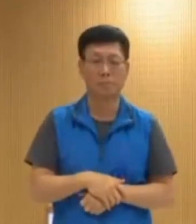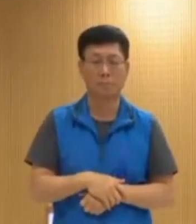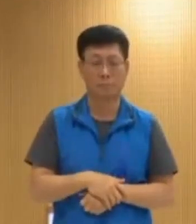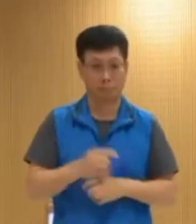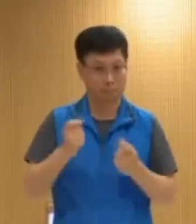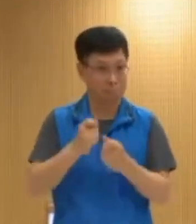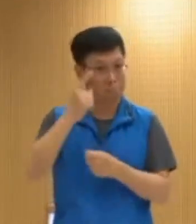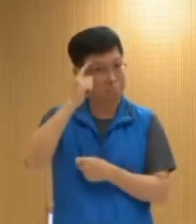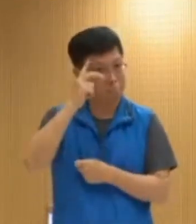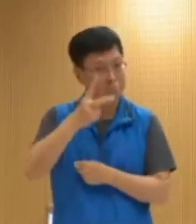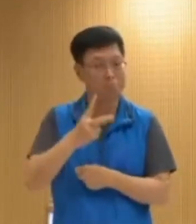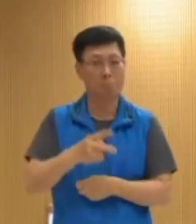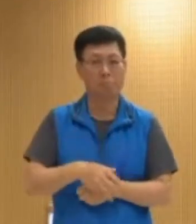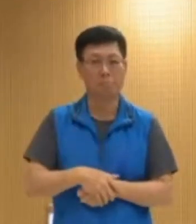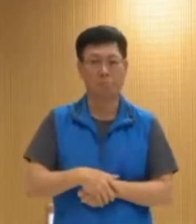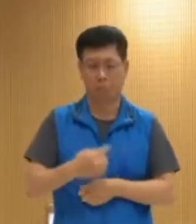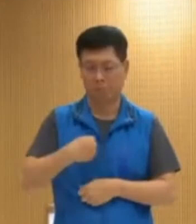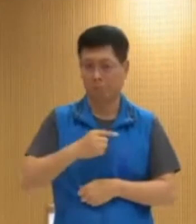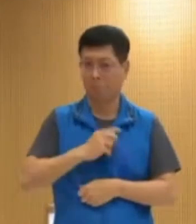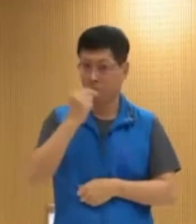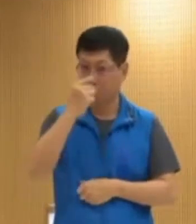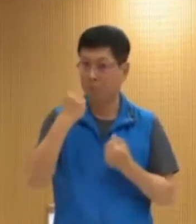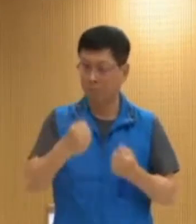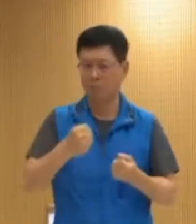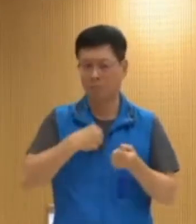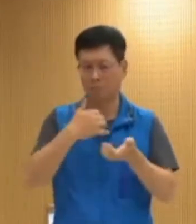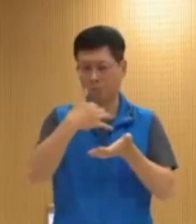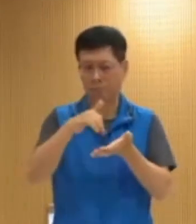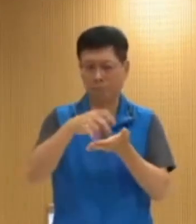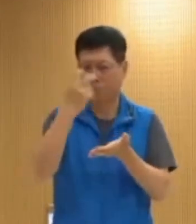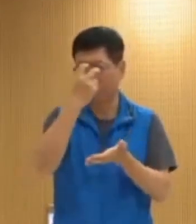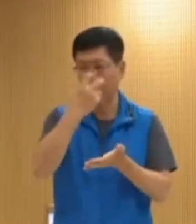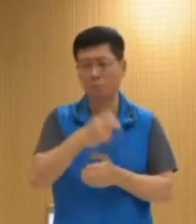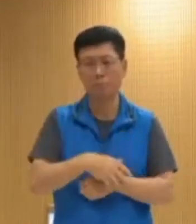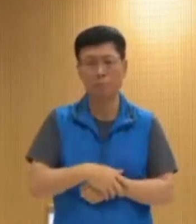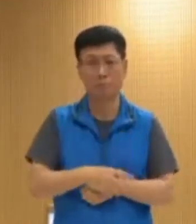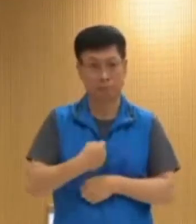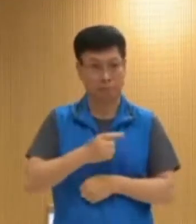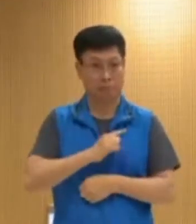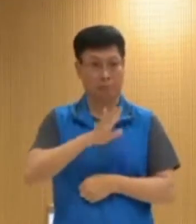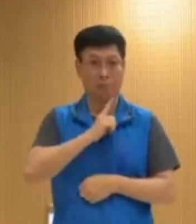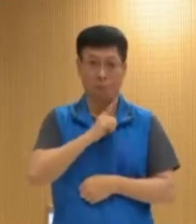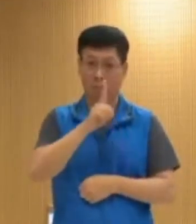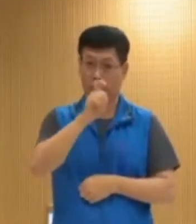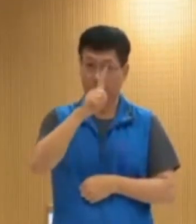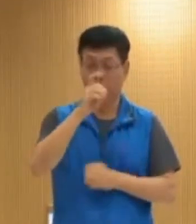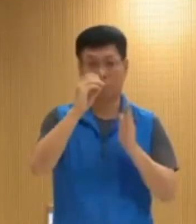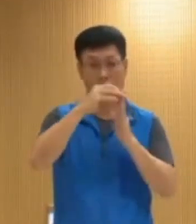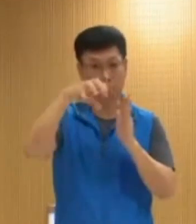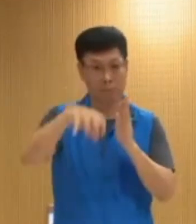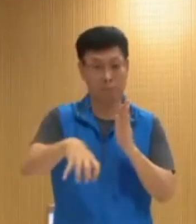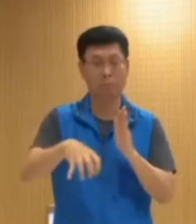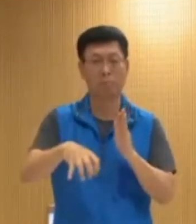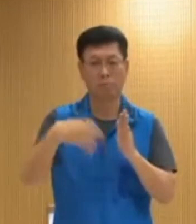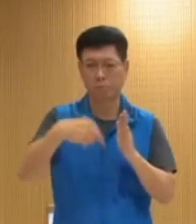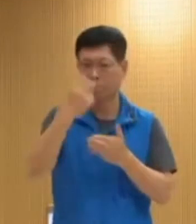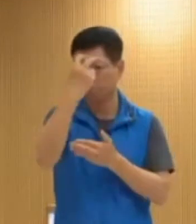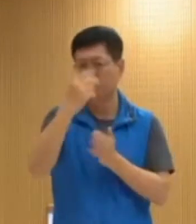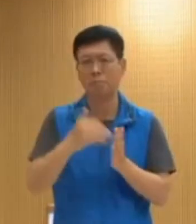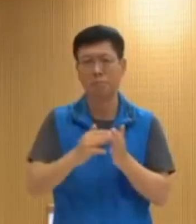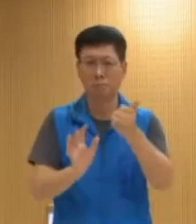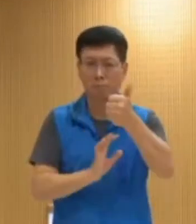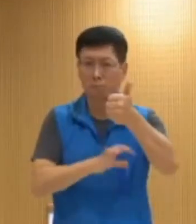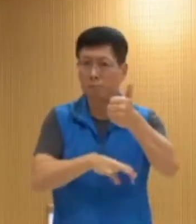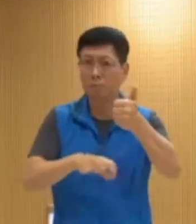其这两天我们特别在盘点，我们有11个急促再度的盘点，我